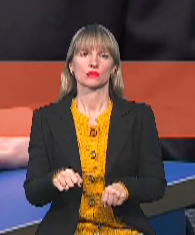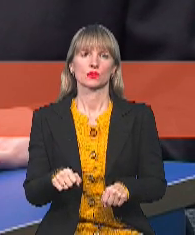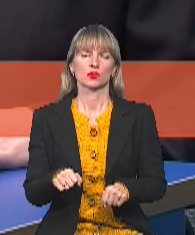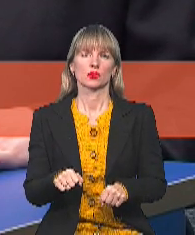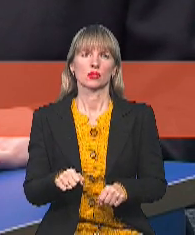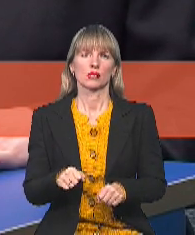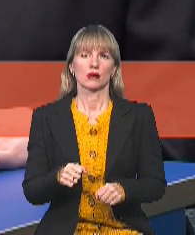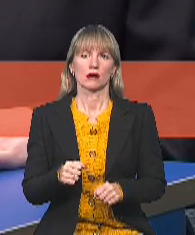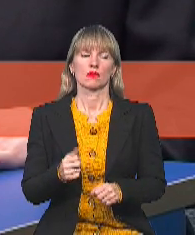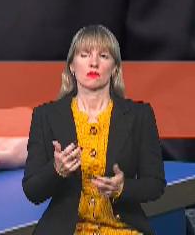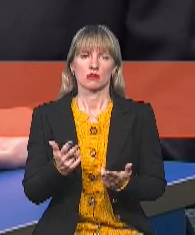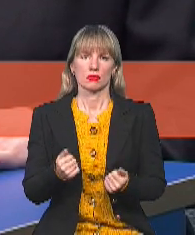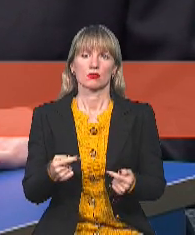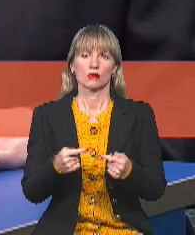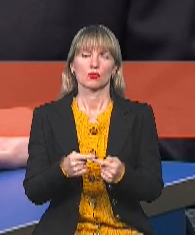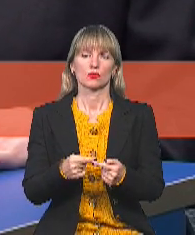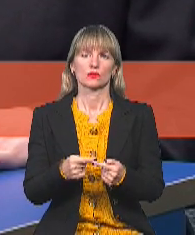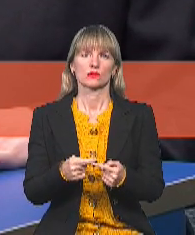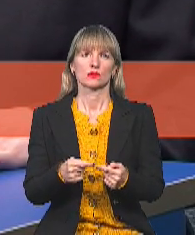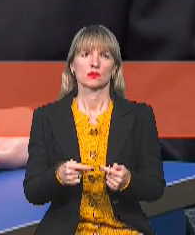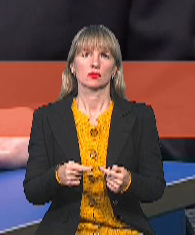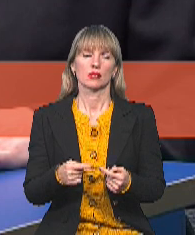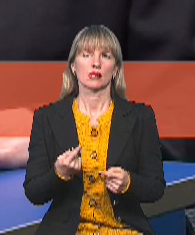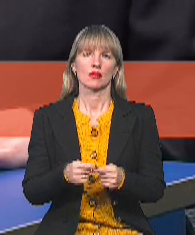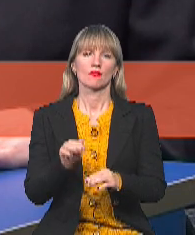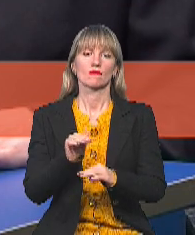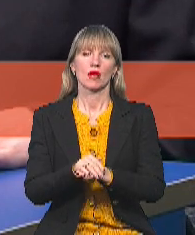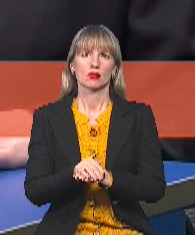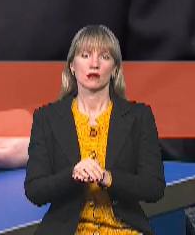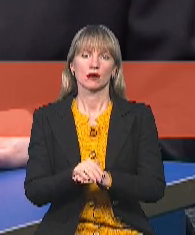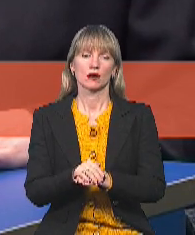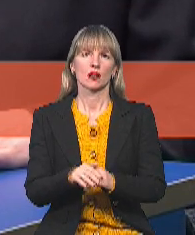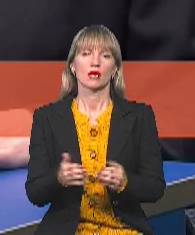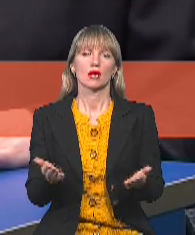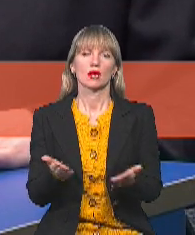Безусловно. Потому что выделены факторы, которые